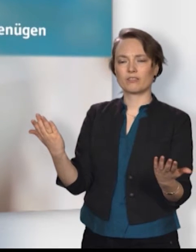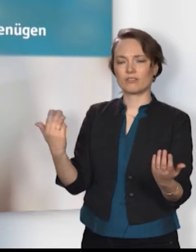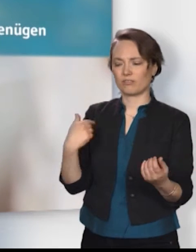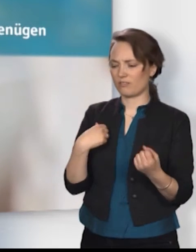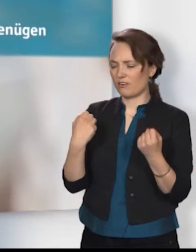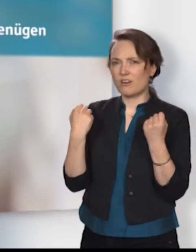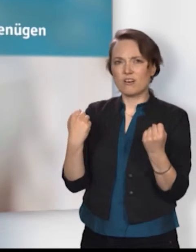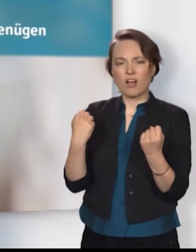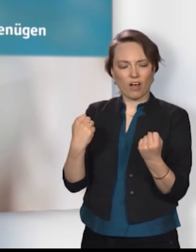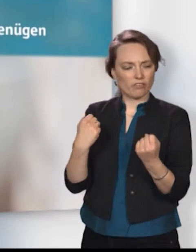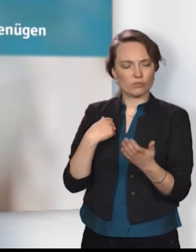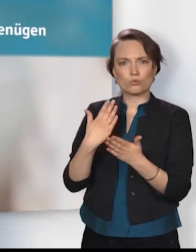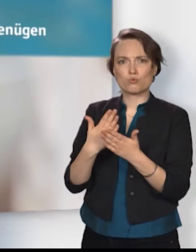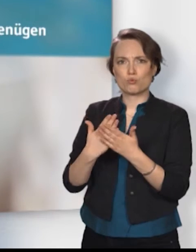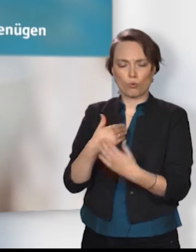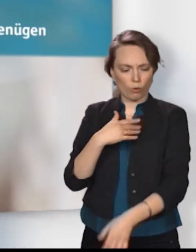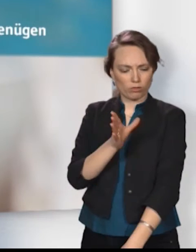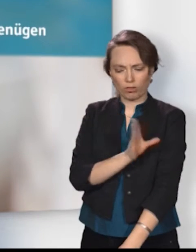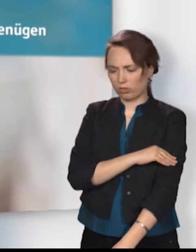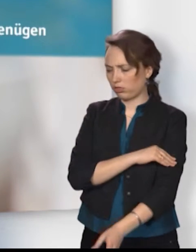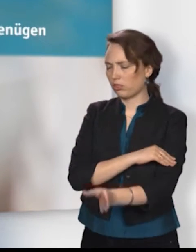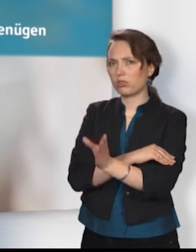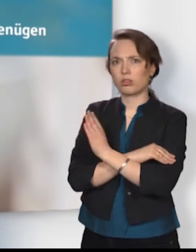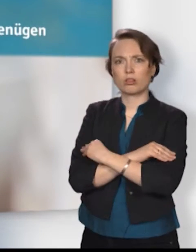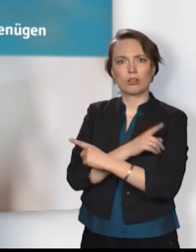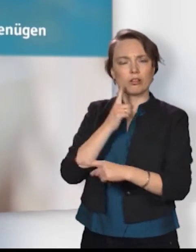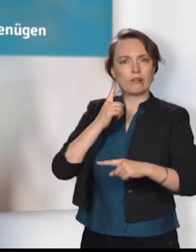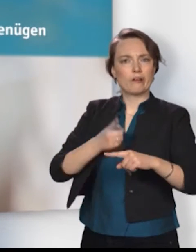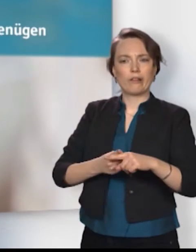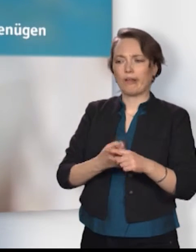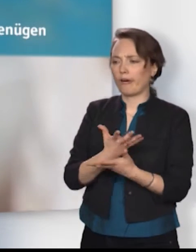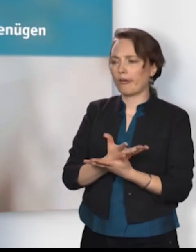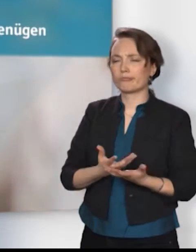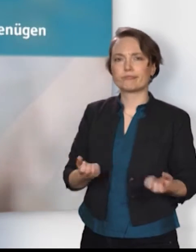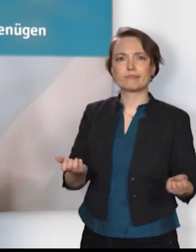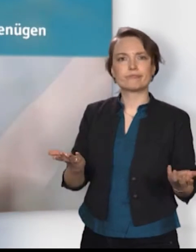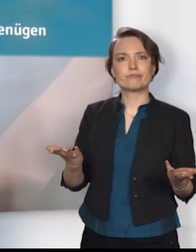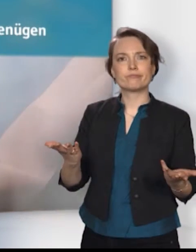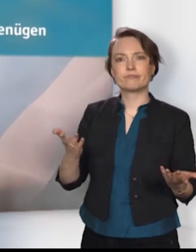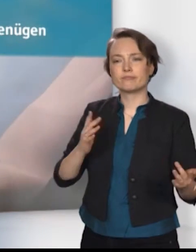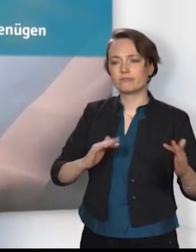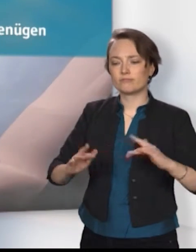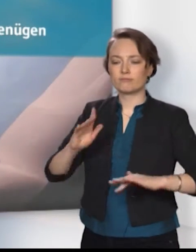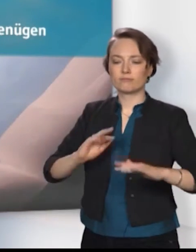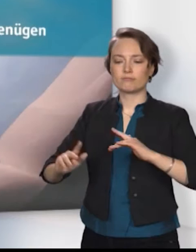Die letzten Kräfte sind schon lang verzehrt.